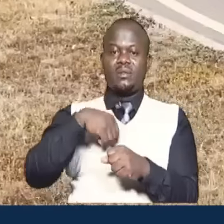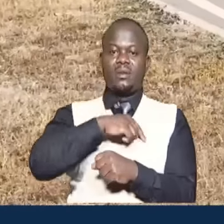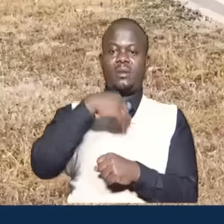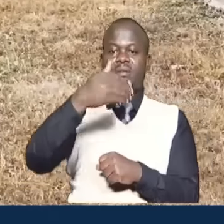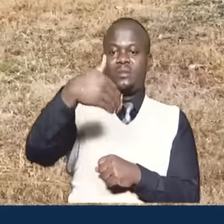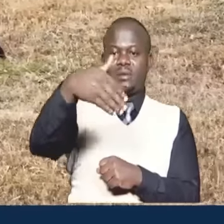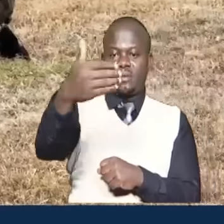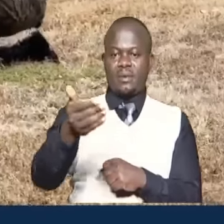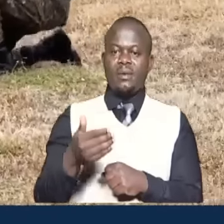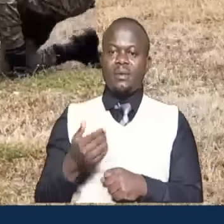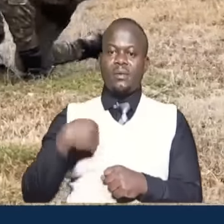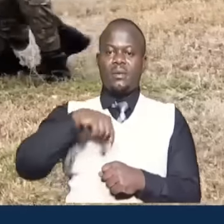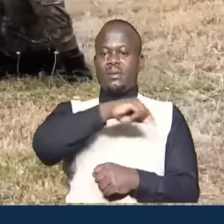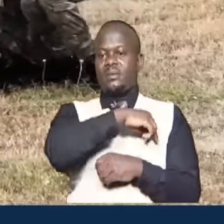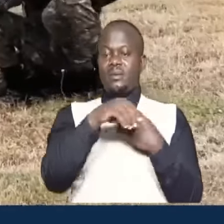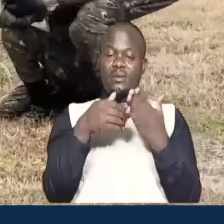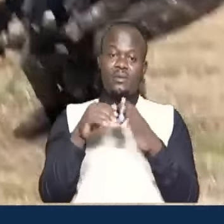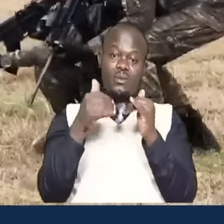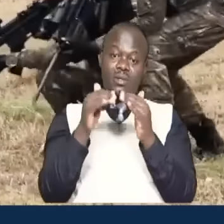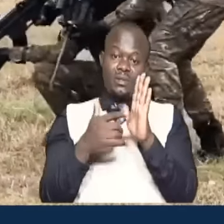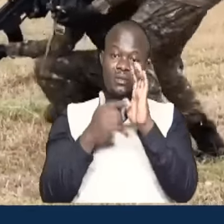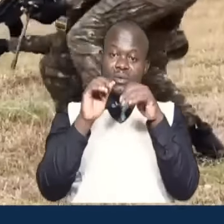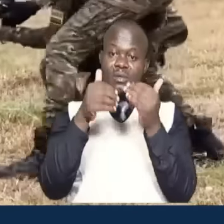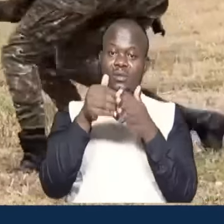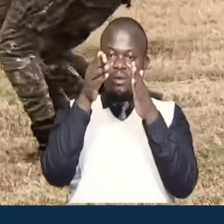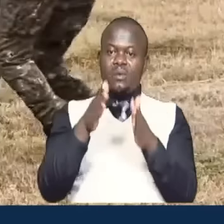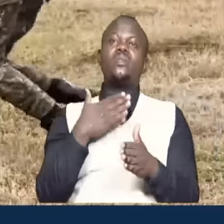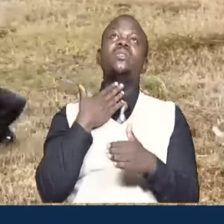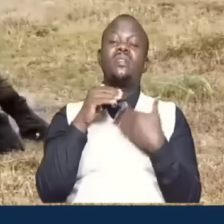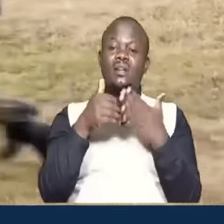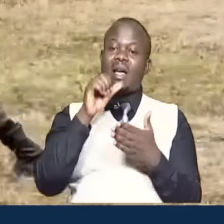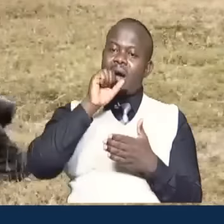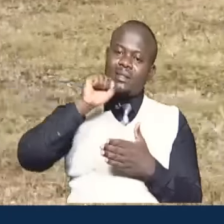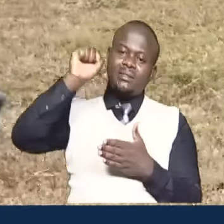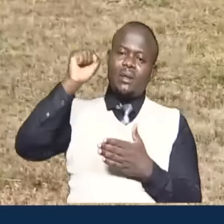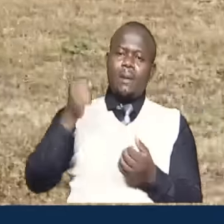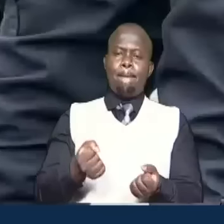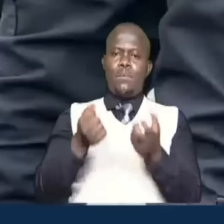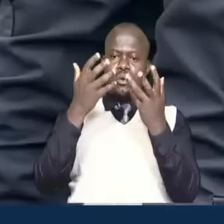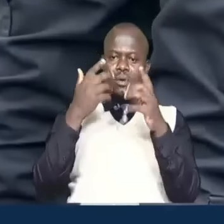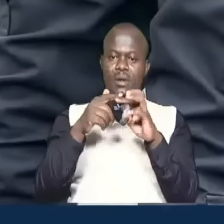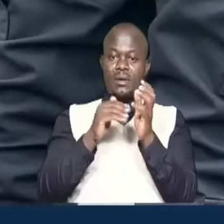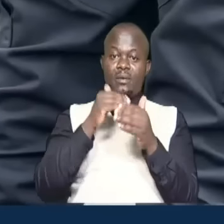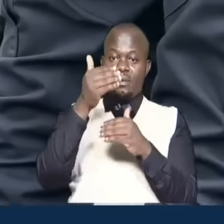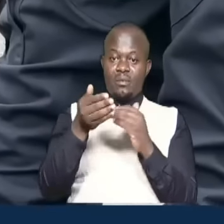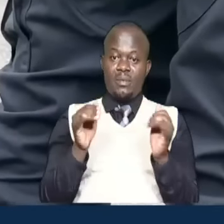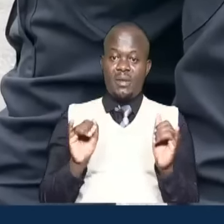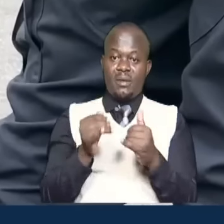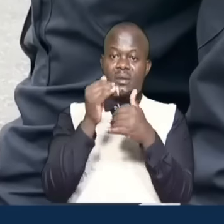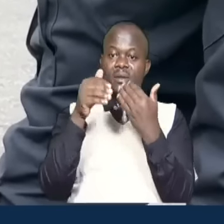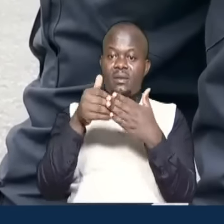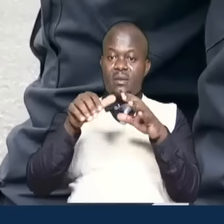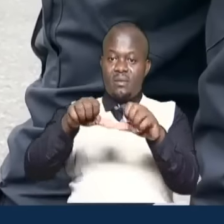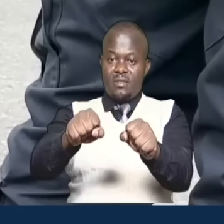munsi. Twakinye tugaragaza ko ari nk'umuntu washatse gutega igisasu, ariko tuza kugerageza